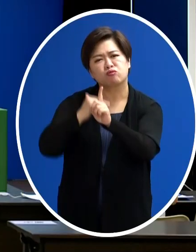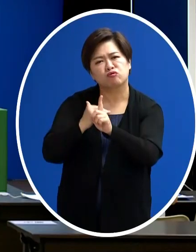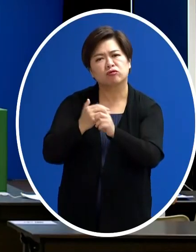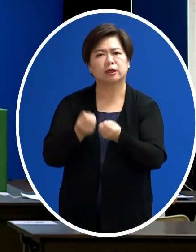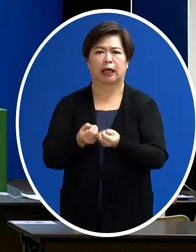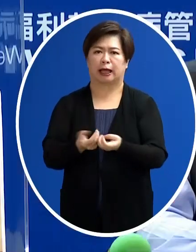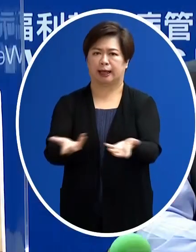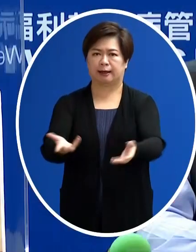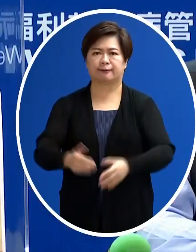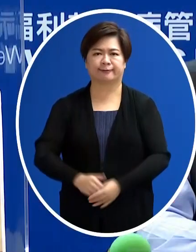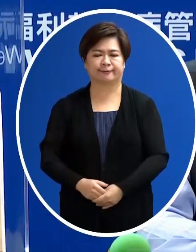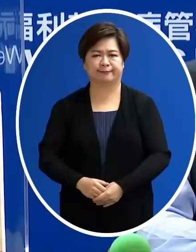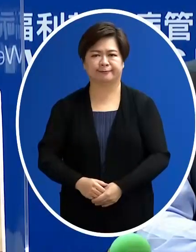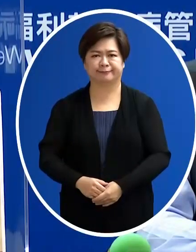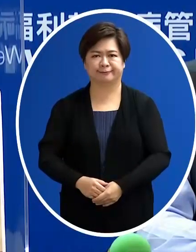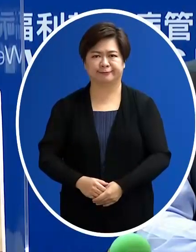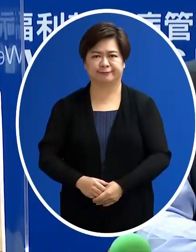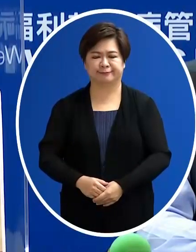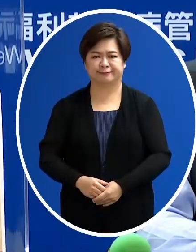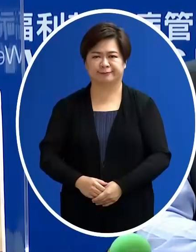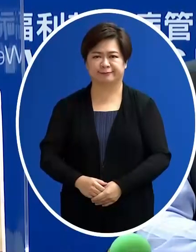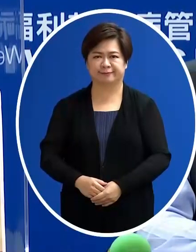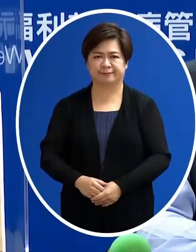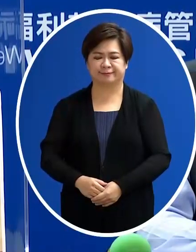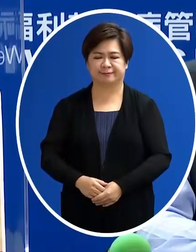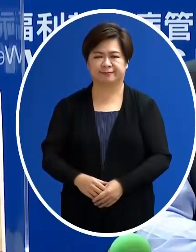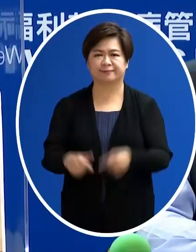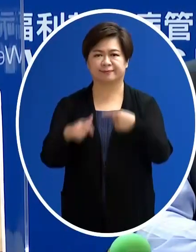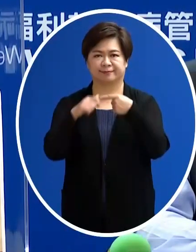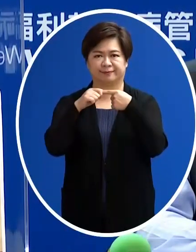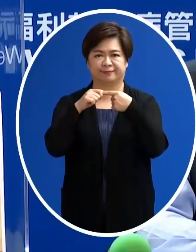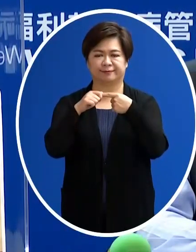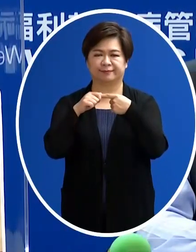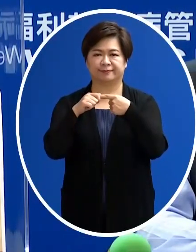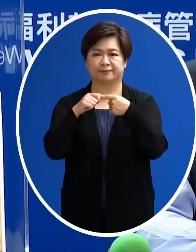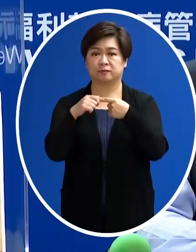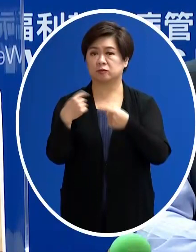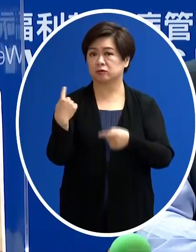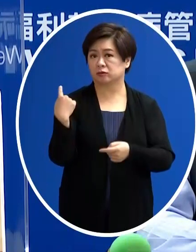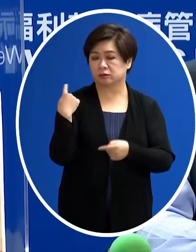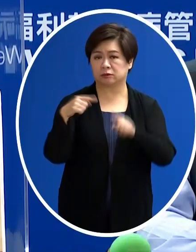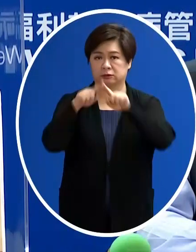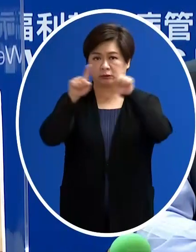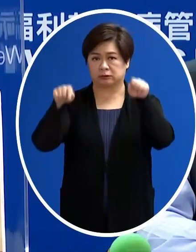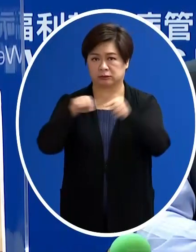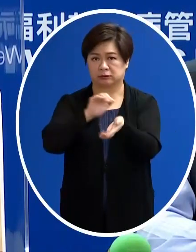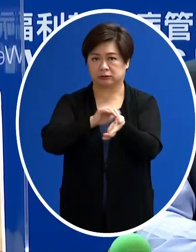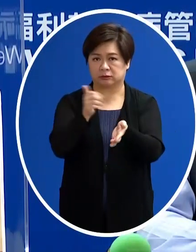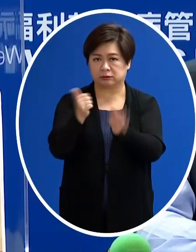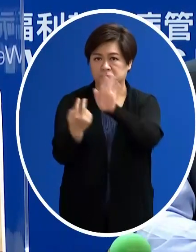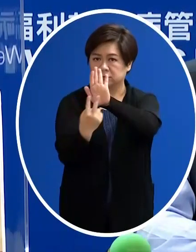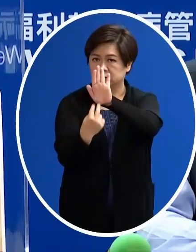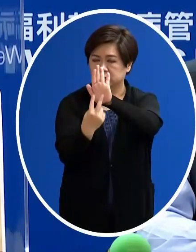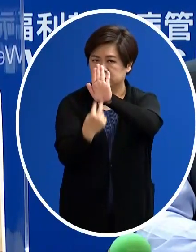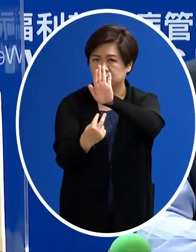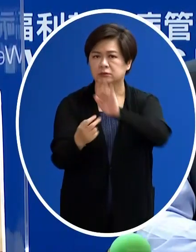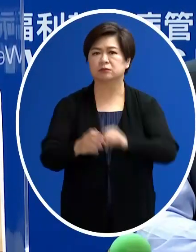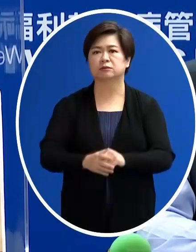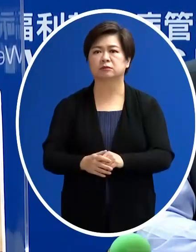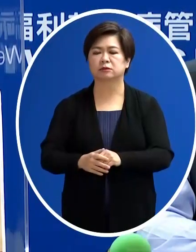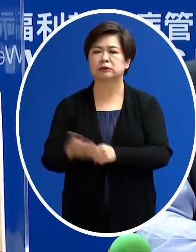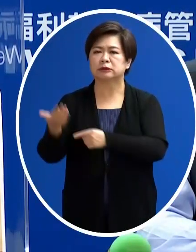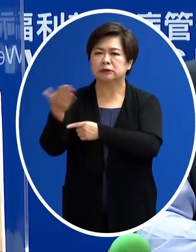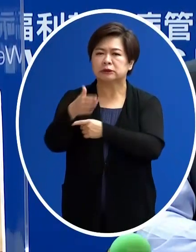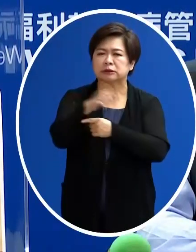谢。 啊，第一个哈，我想昨天张教授在说明这个，哈，只是说